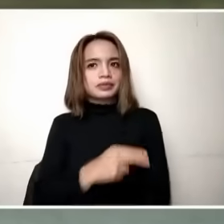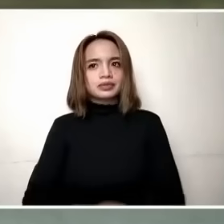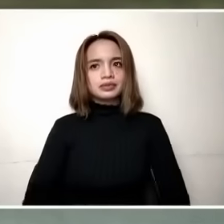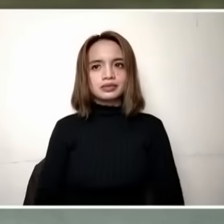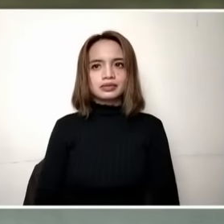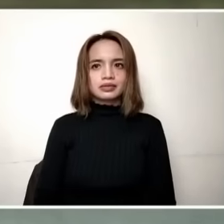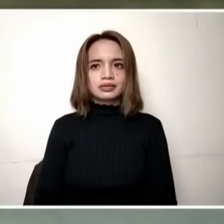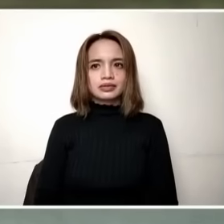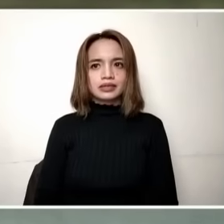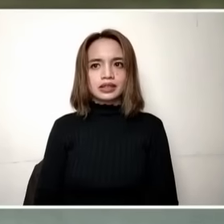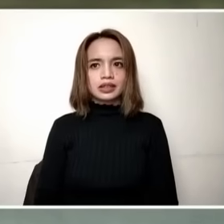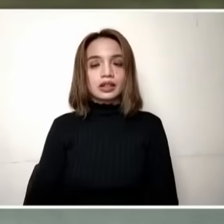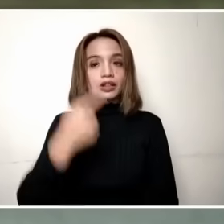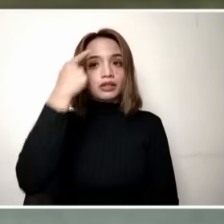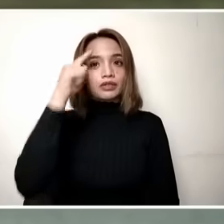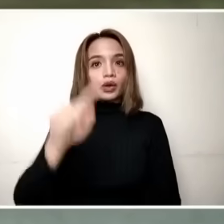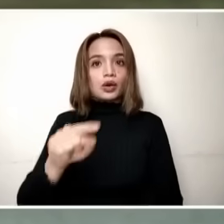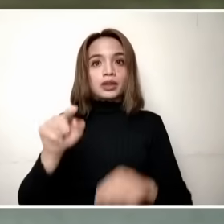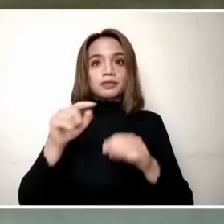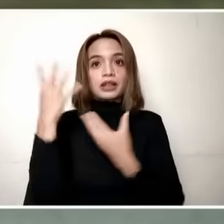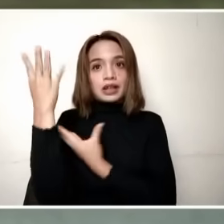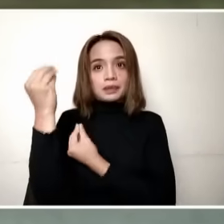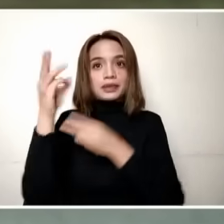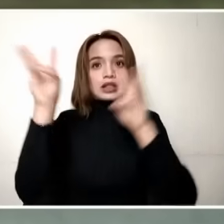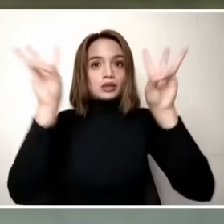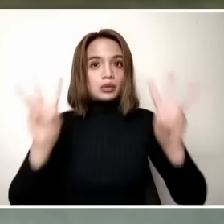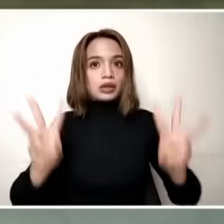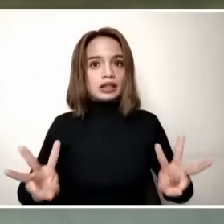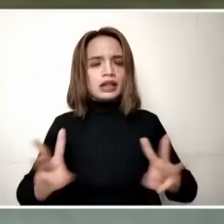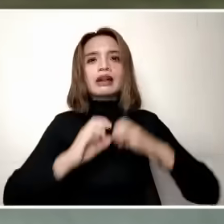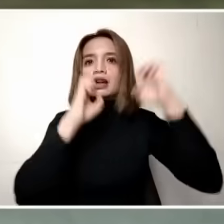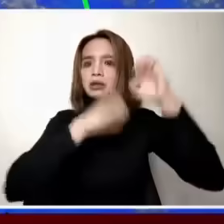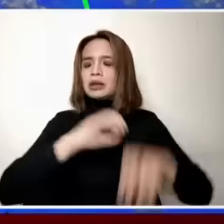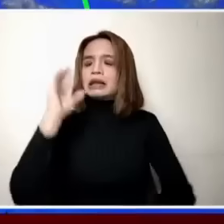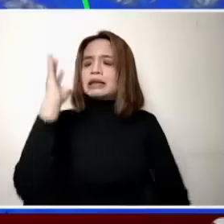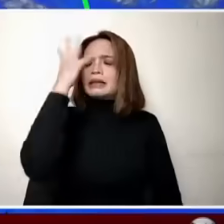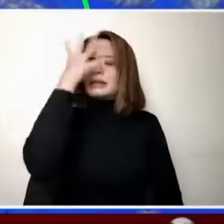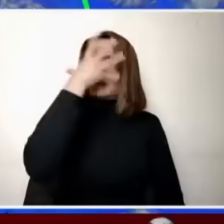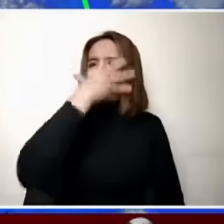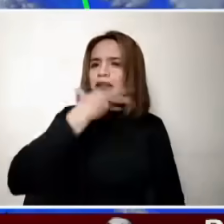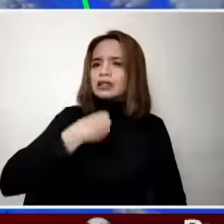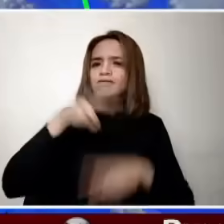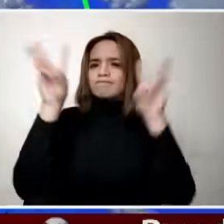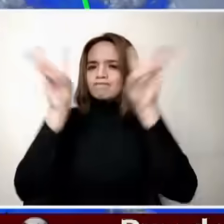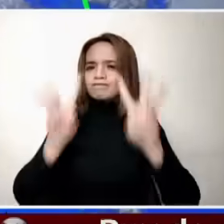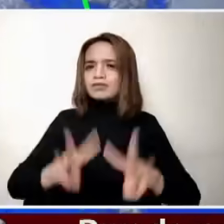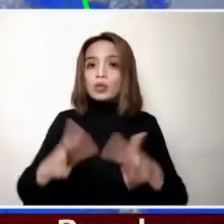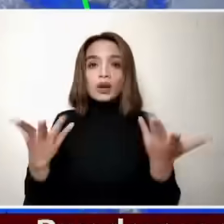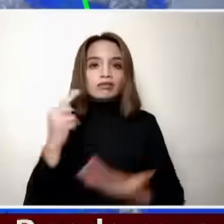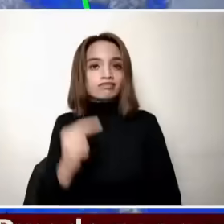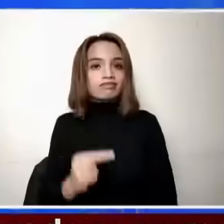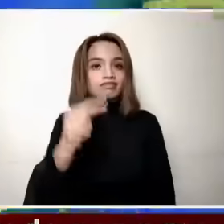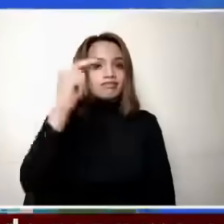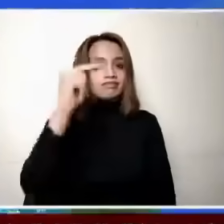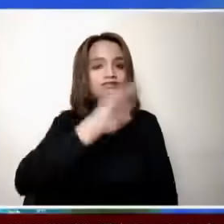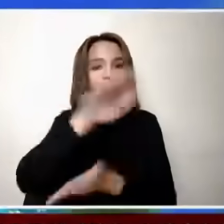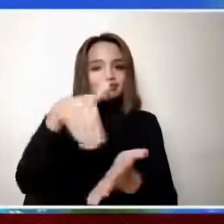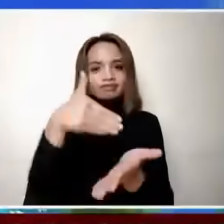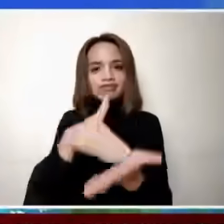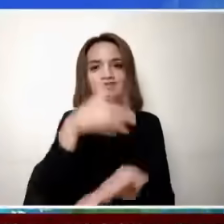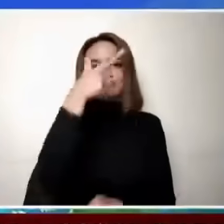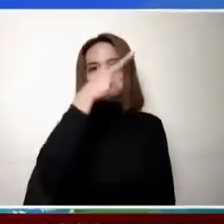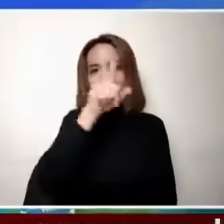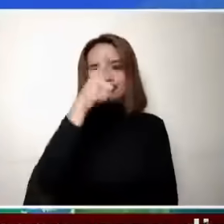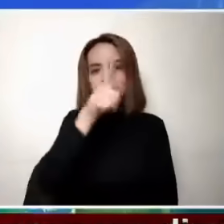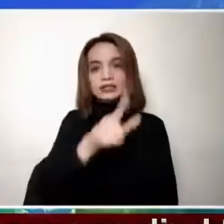Para po sa ating ulat panahon, makakaasa ng maaliwalas na panahon ang malaking bahagi ng Northern at Central Luzon bukas. Habang